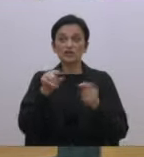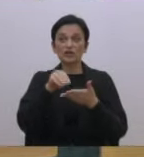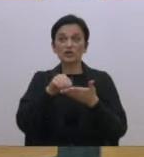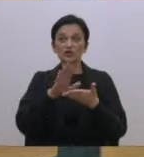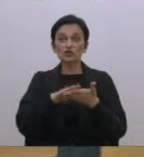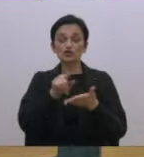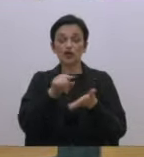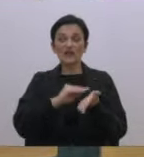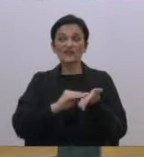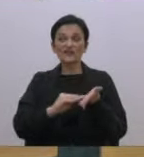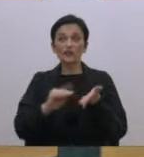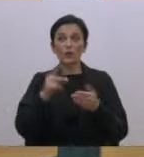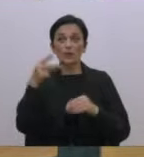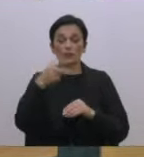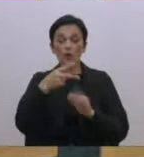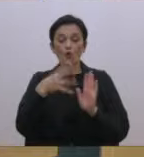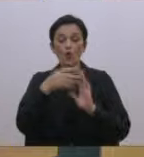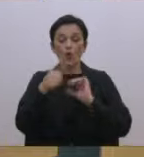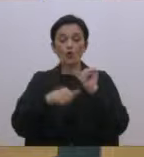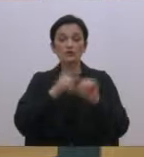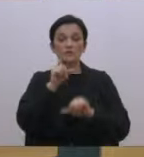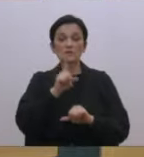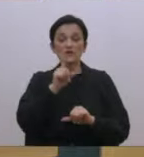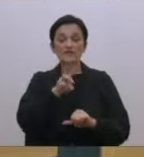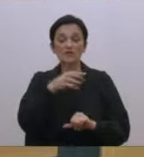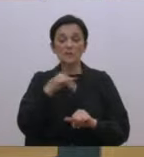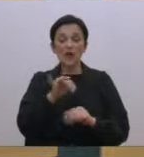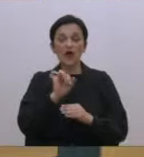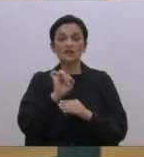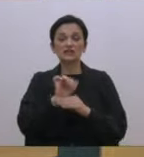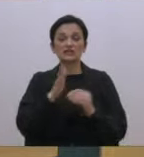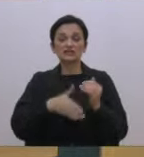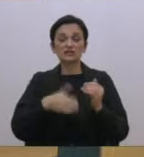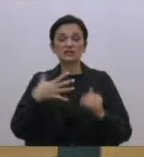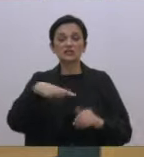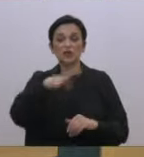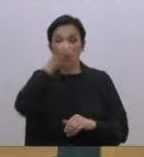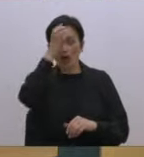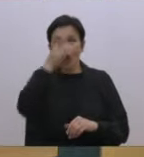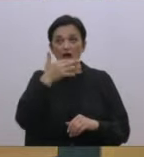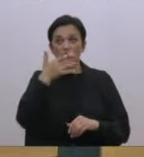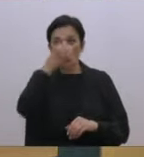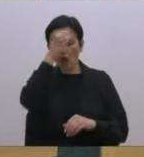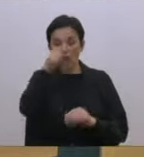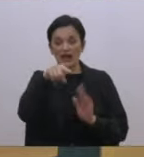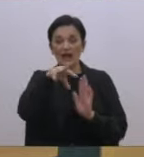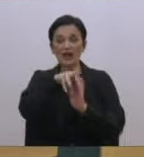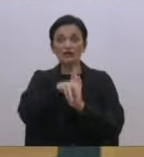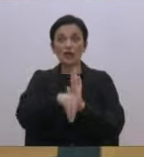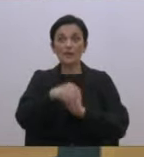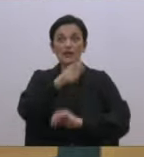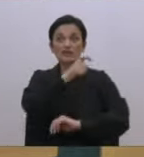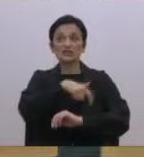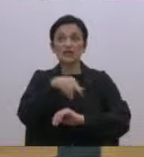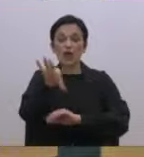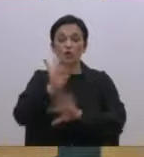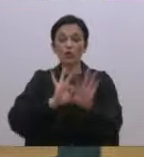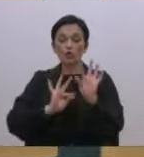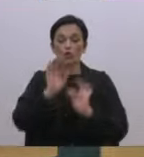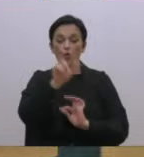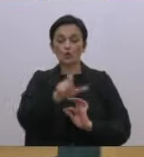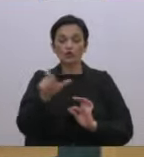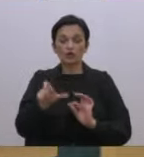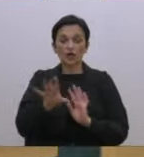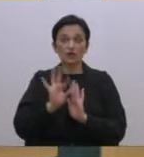ჩაწერილია, რომ 2009 წლის 1 მაისიდან წყდება საქართველოს მეცნიერებათა ეროვნულ აკადემიაში წევრ კორესპონდენტების არჩევა